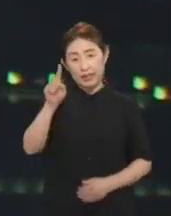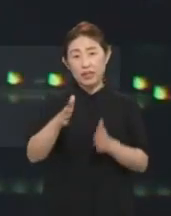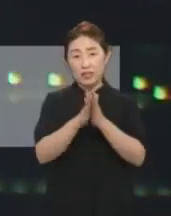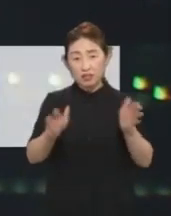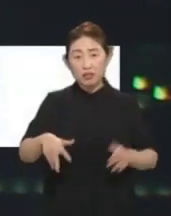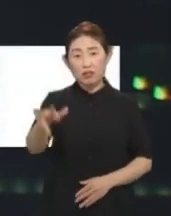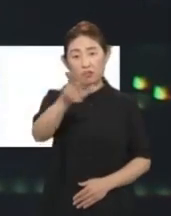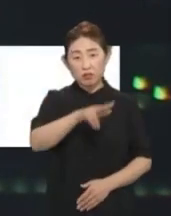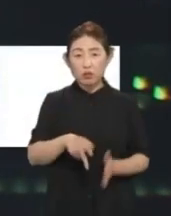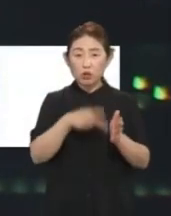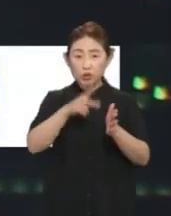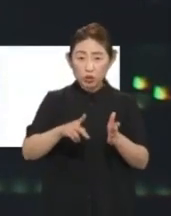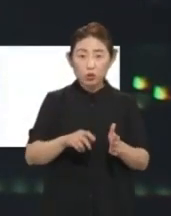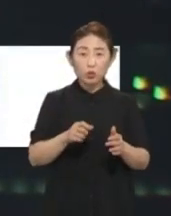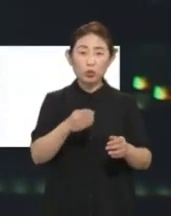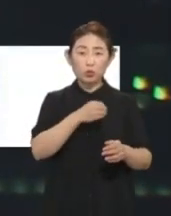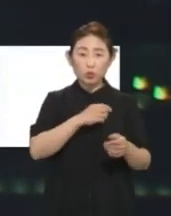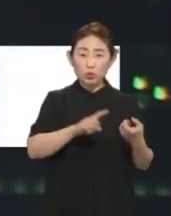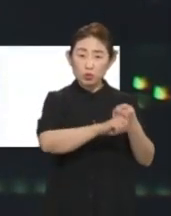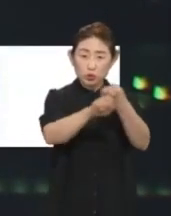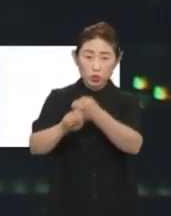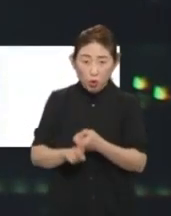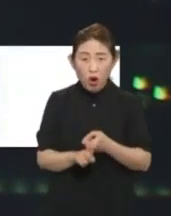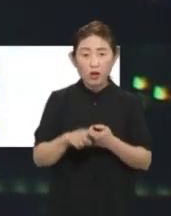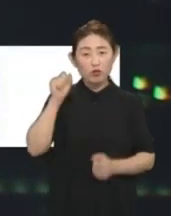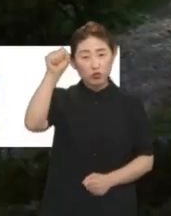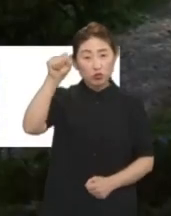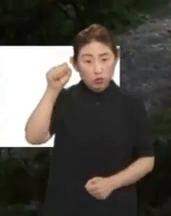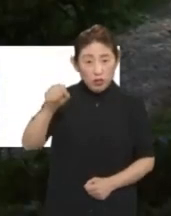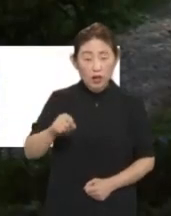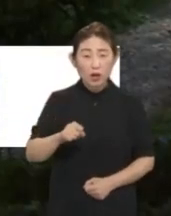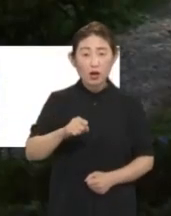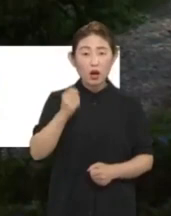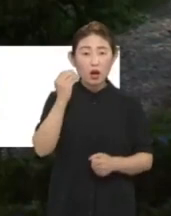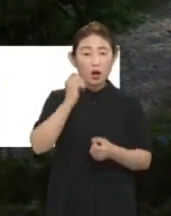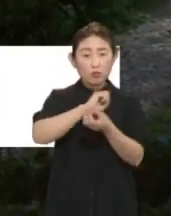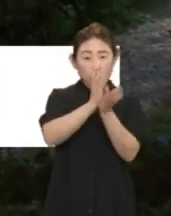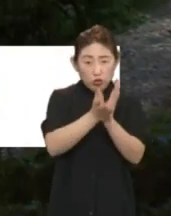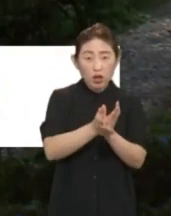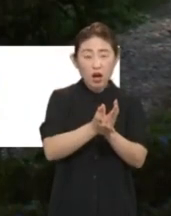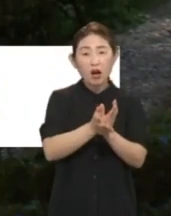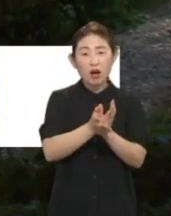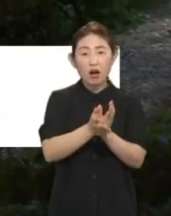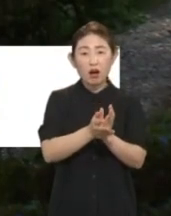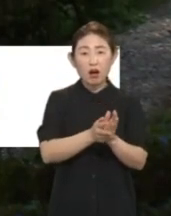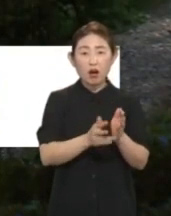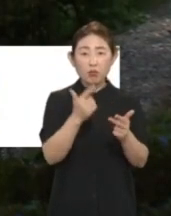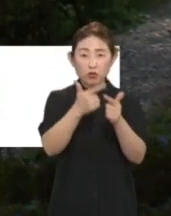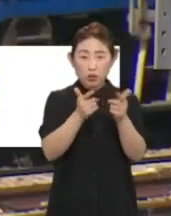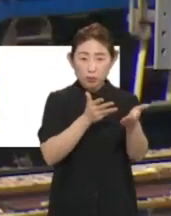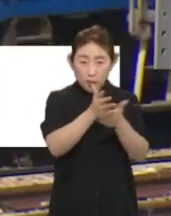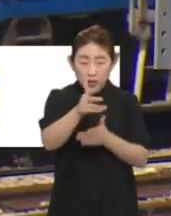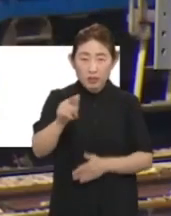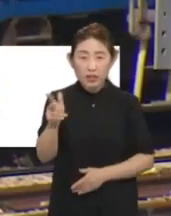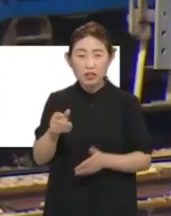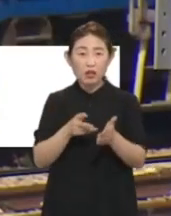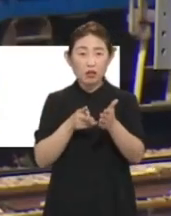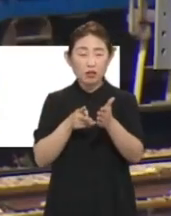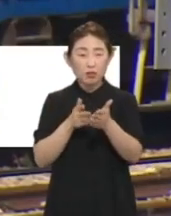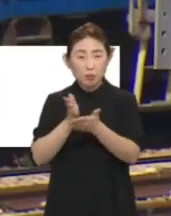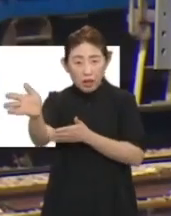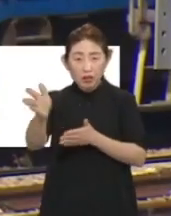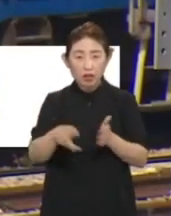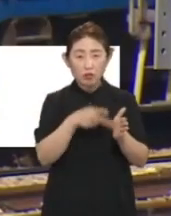내일부터 시작되는 전국 철도 노동조합의 준법 투쟁에 따라 무궁화호 경보선과 장항선 각각 두